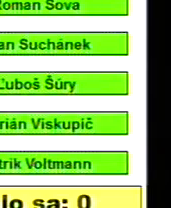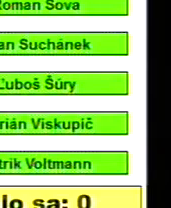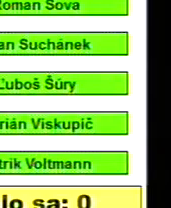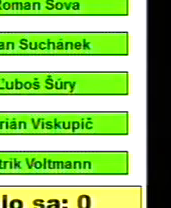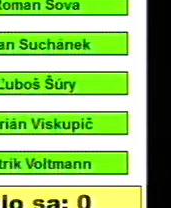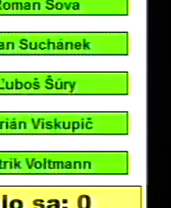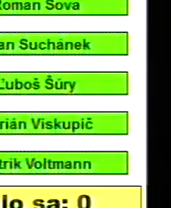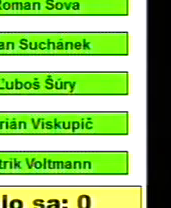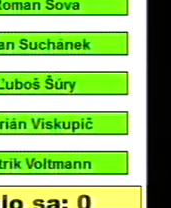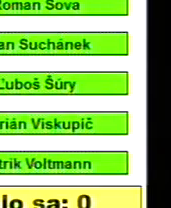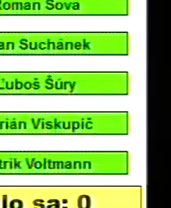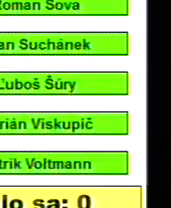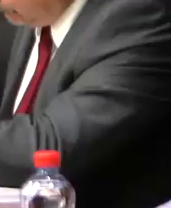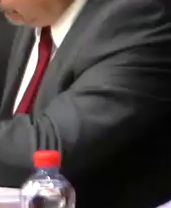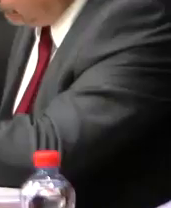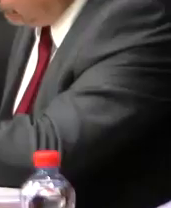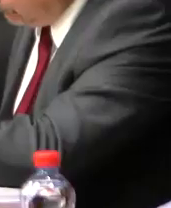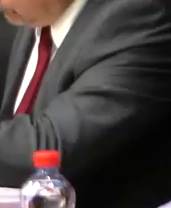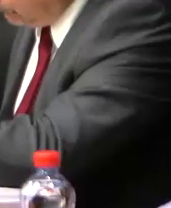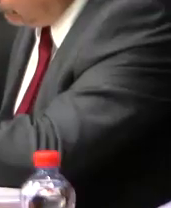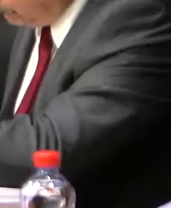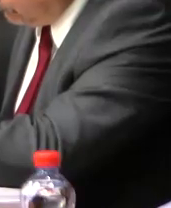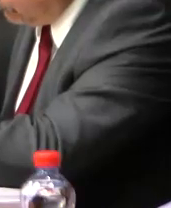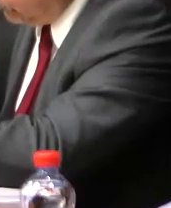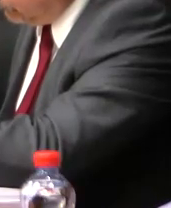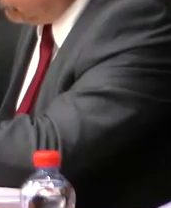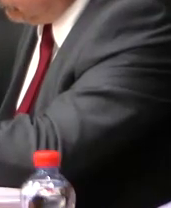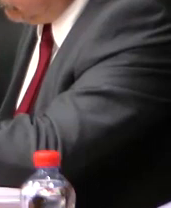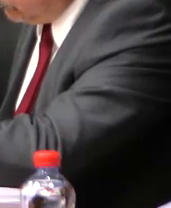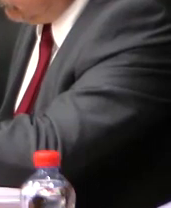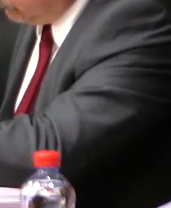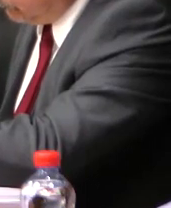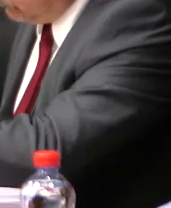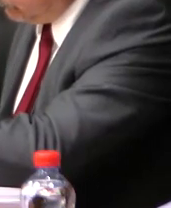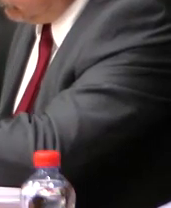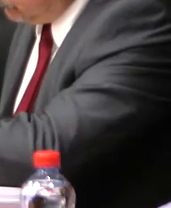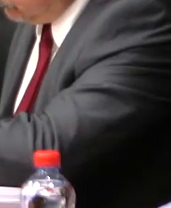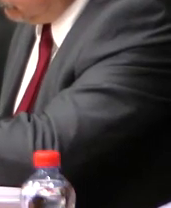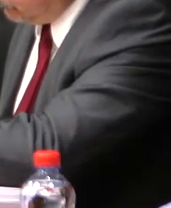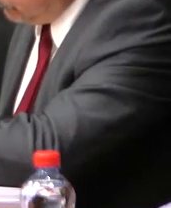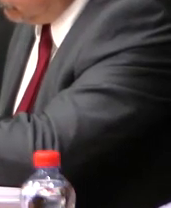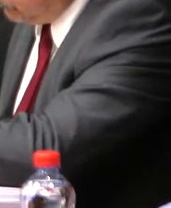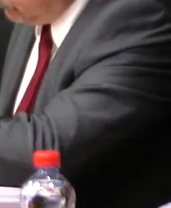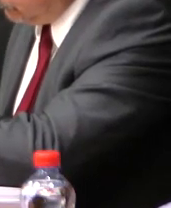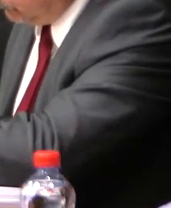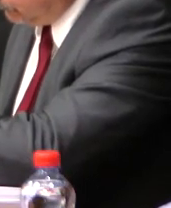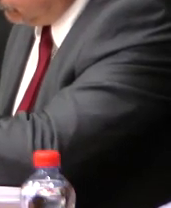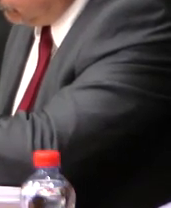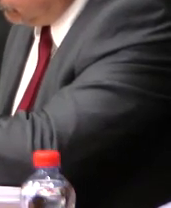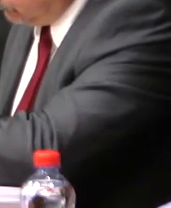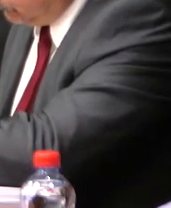Konštatujem, že návrh programu bol prijatý jednomyselne 35 hlasmi za z 35 prítomných pánov